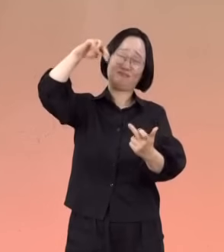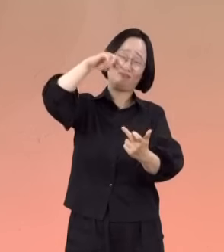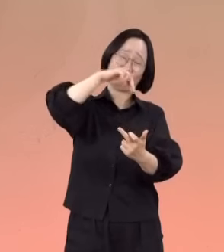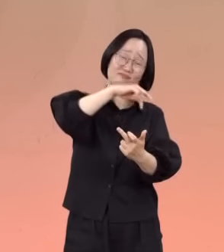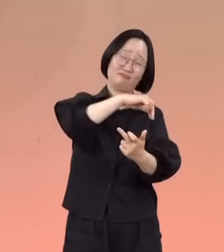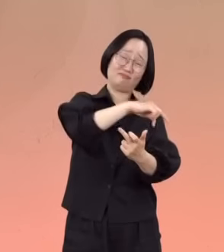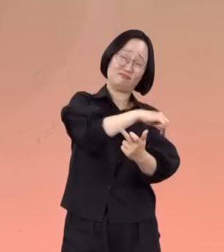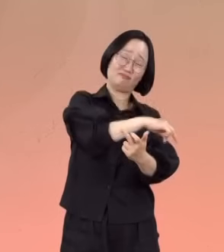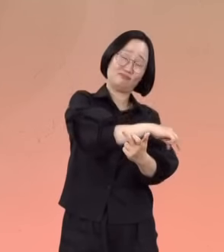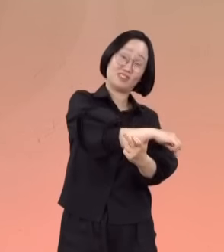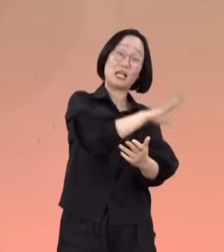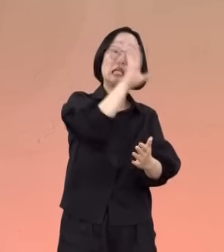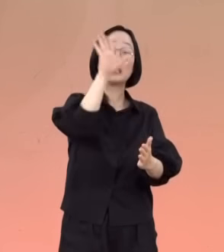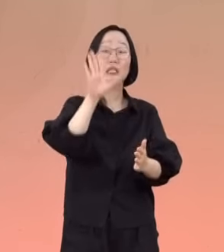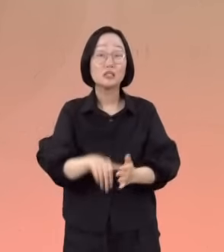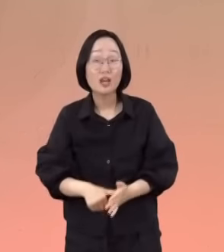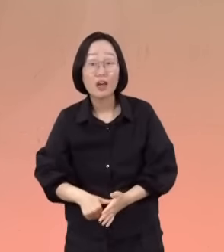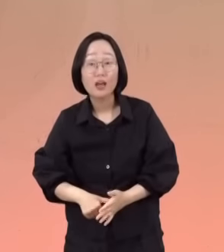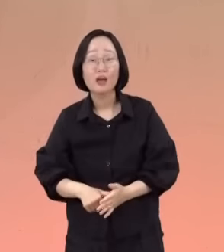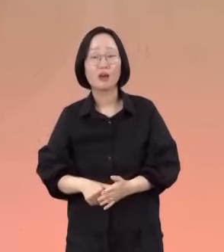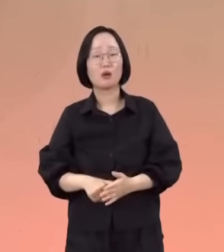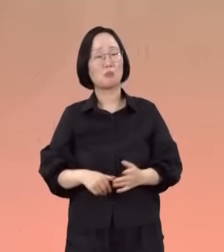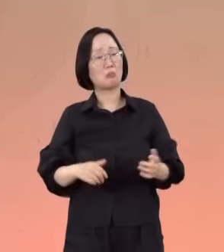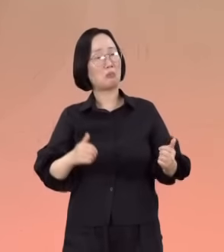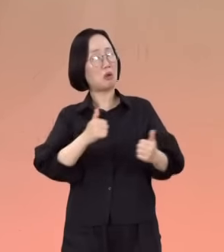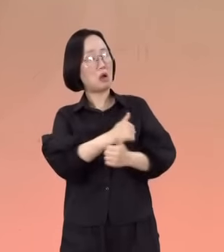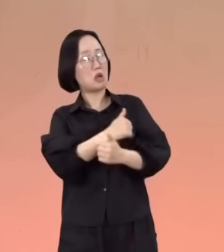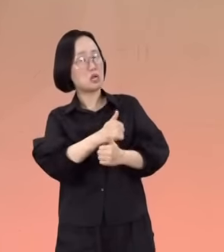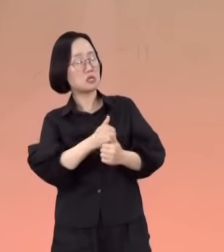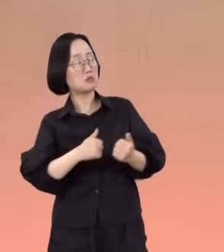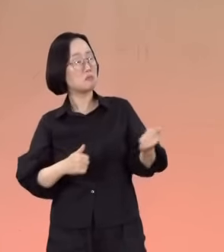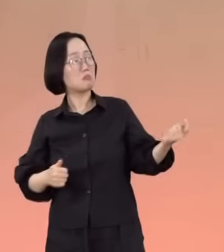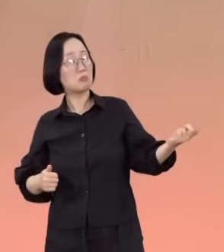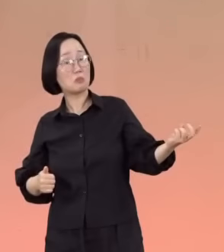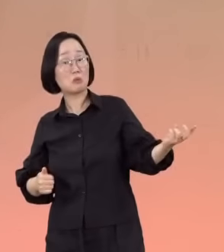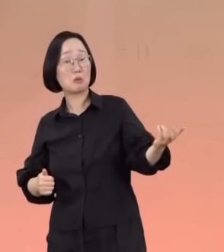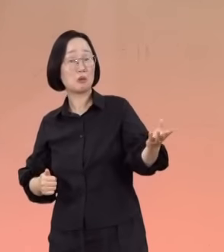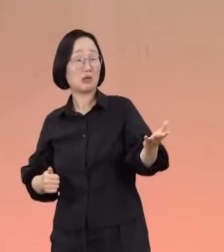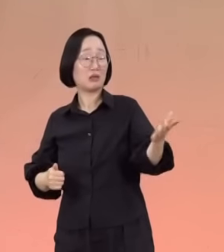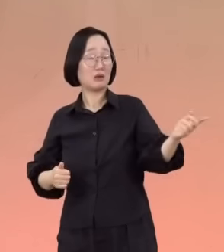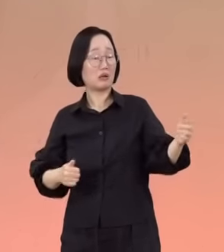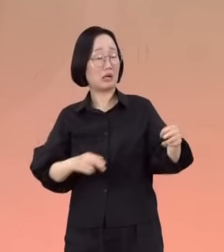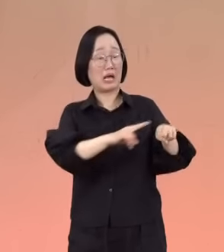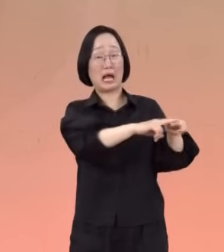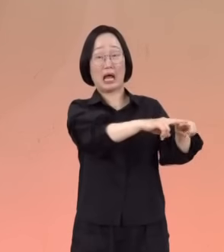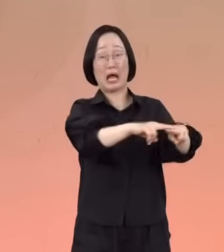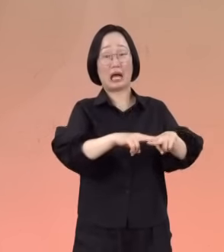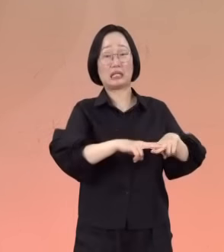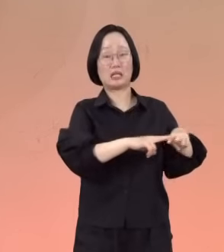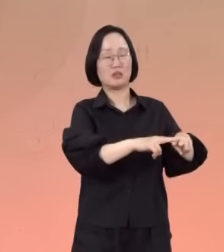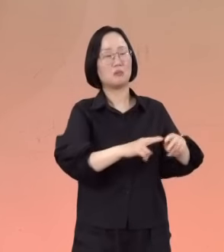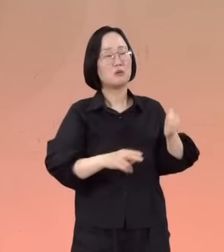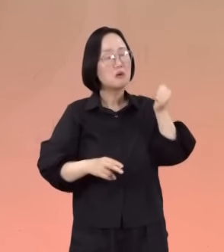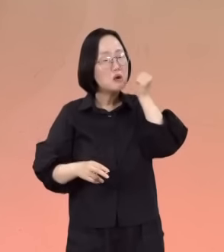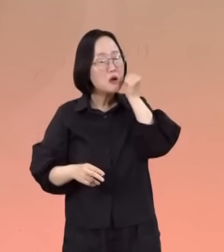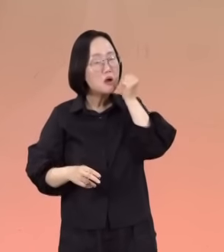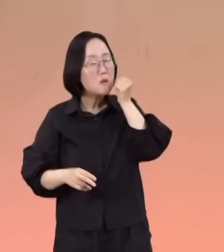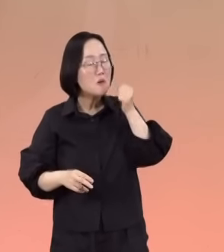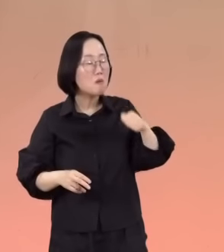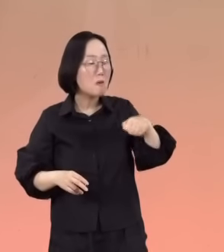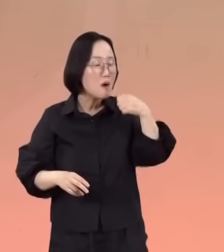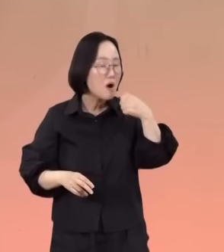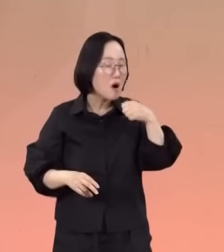이렇게 아저씨들이 이렇게 판 깔아 놓고 이렇게 간식을 들고 계시더라 간식을 간식을 드시고